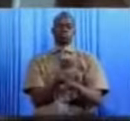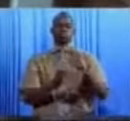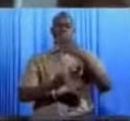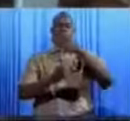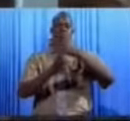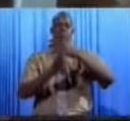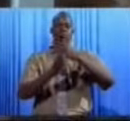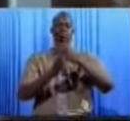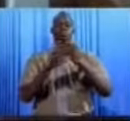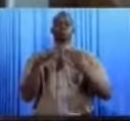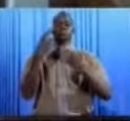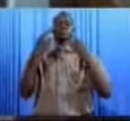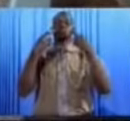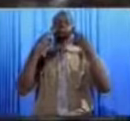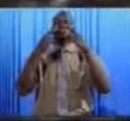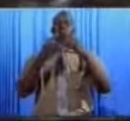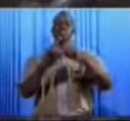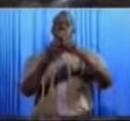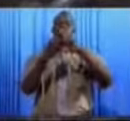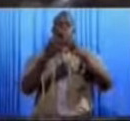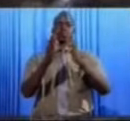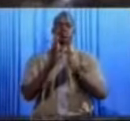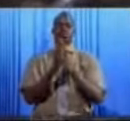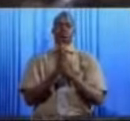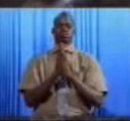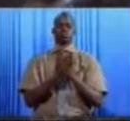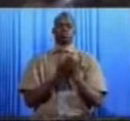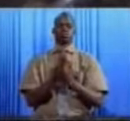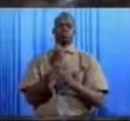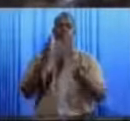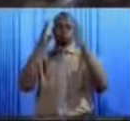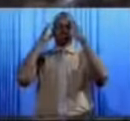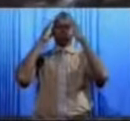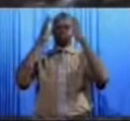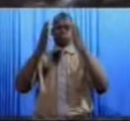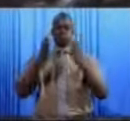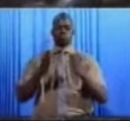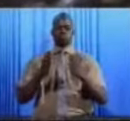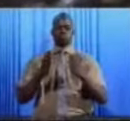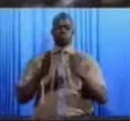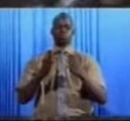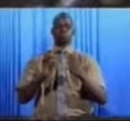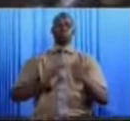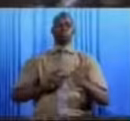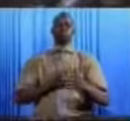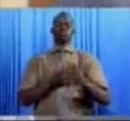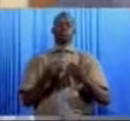qui a répondu positivement aux doléances des fidèles musulmans de hollande du goût